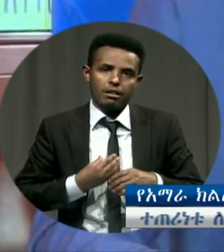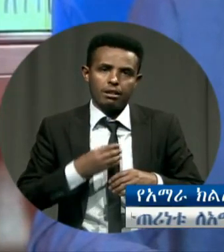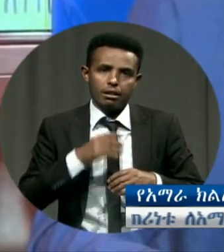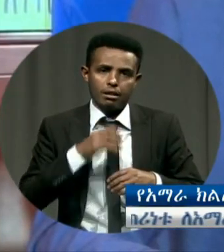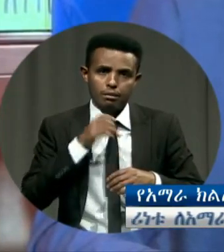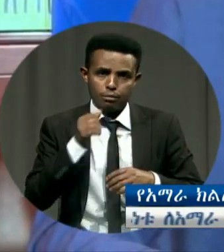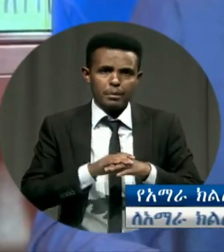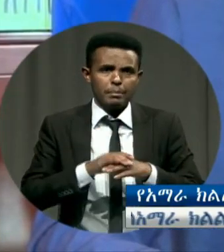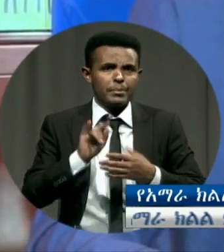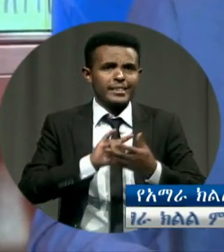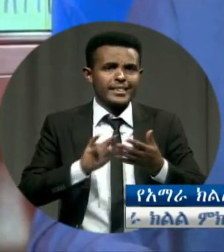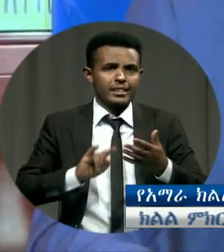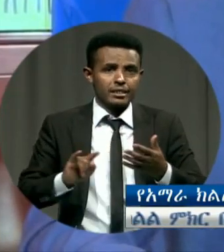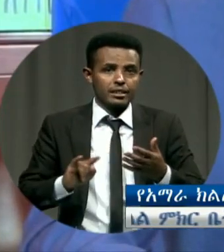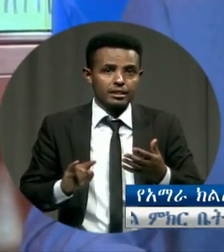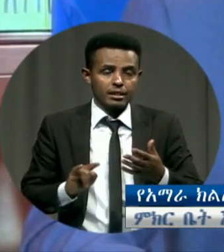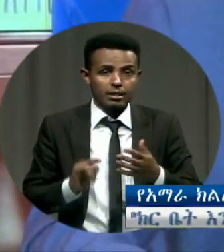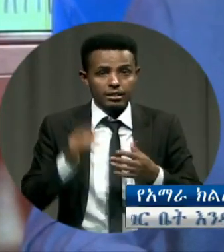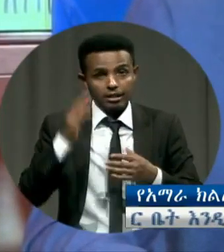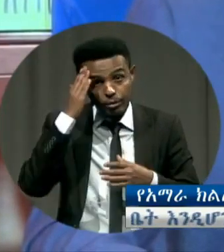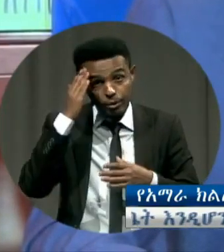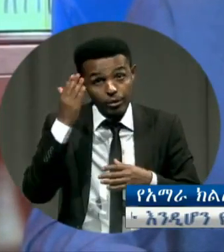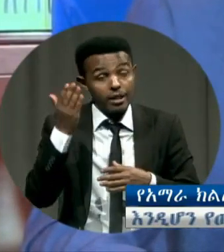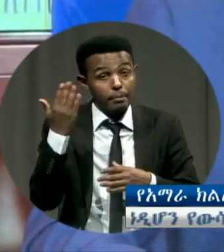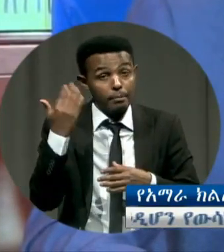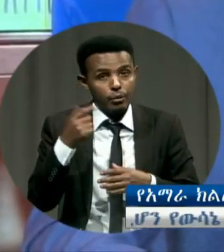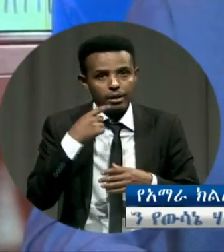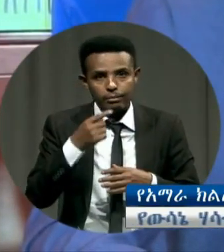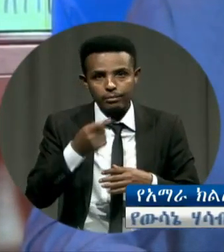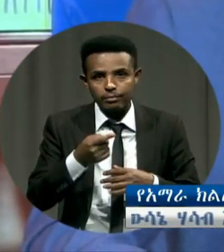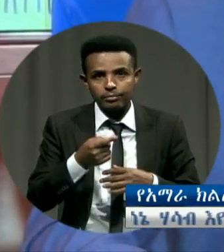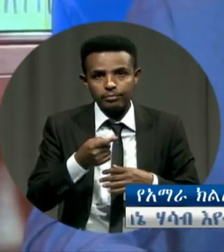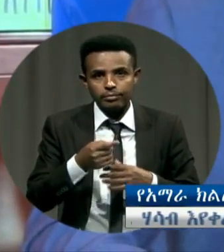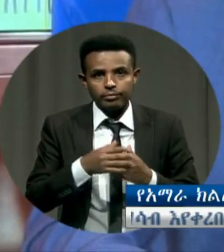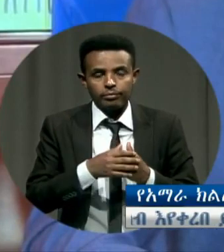አካሉ በዝርዝር እናውቀው ነበር ወይ